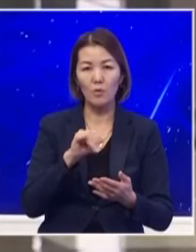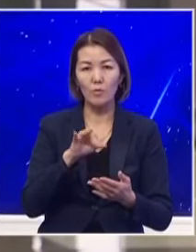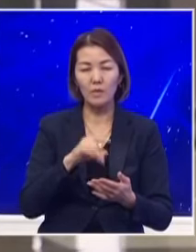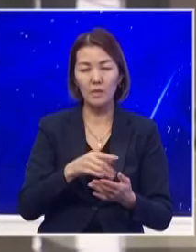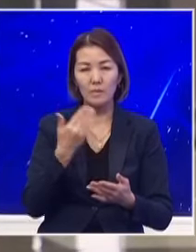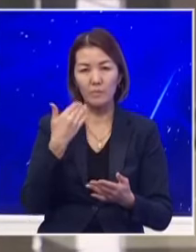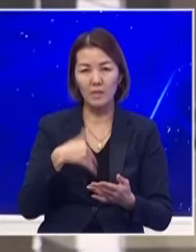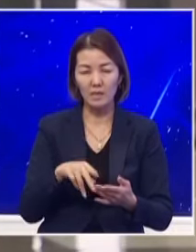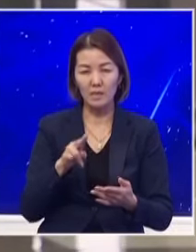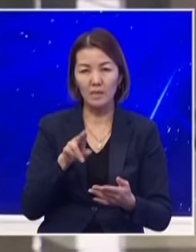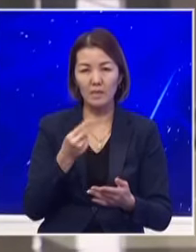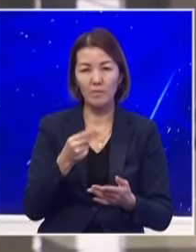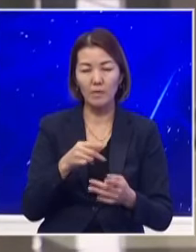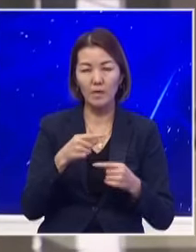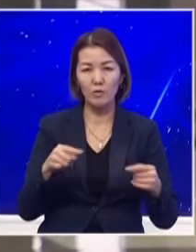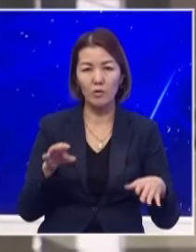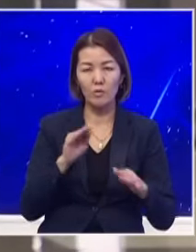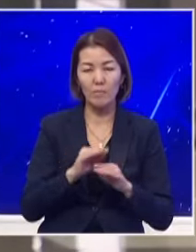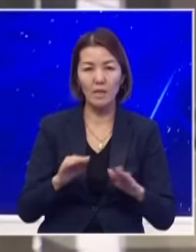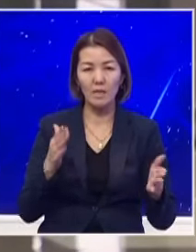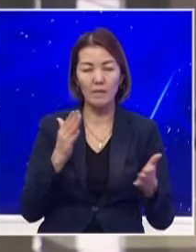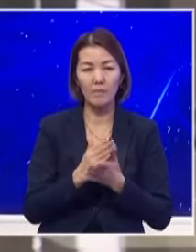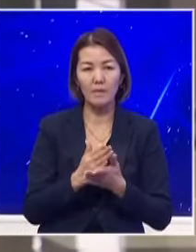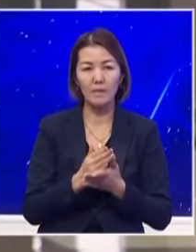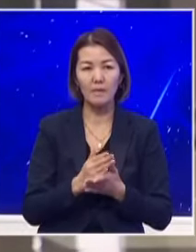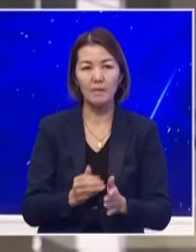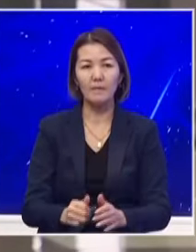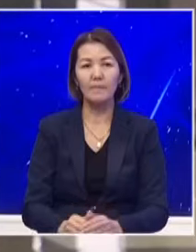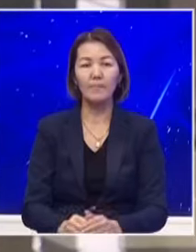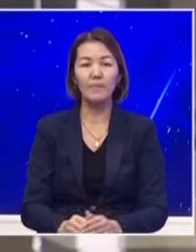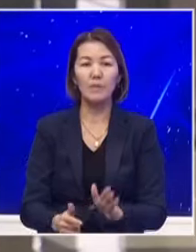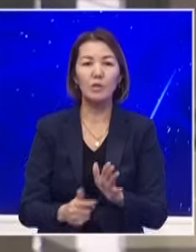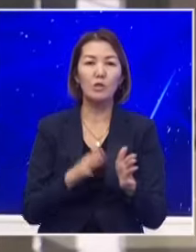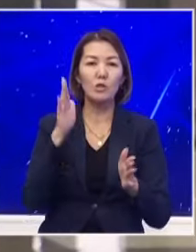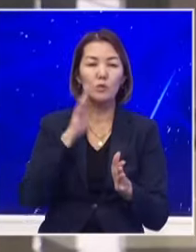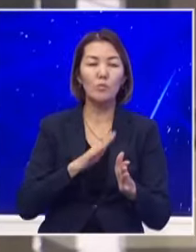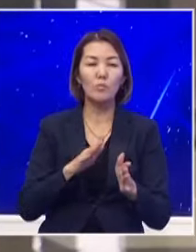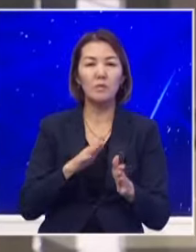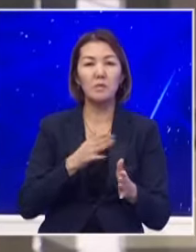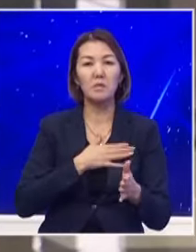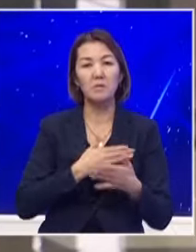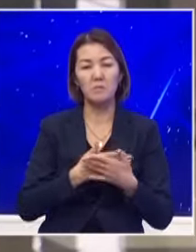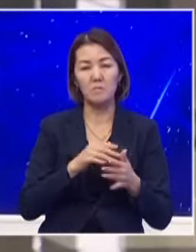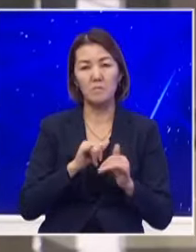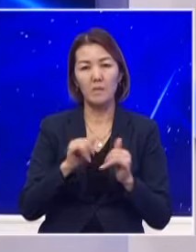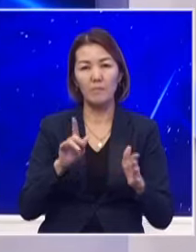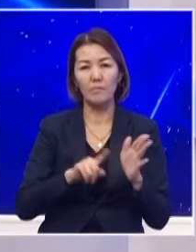ДЦП, әртүрлі диагнозды балалар қатысады. Енді Жетісу облысында қарқынды дамып келе жатыр.